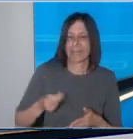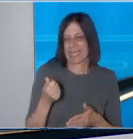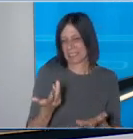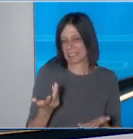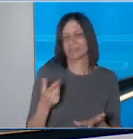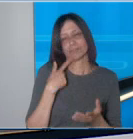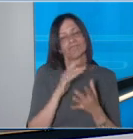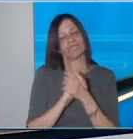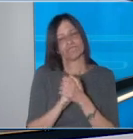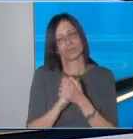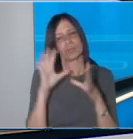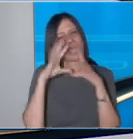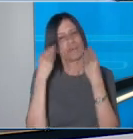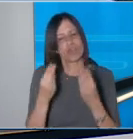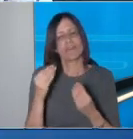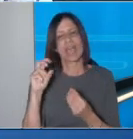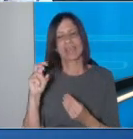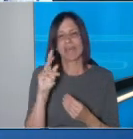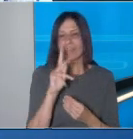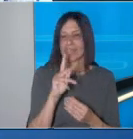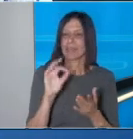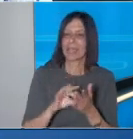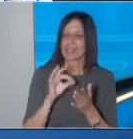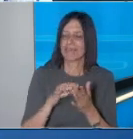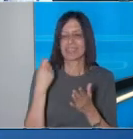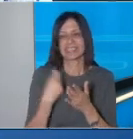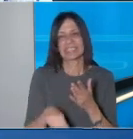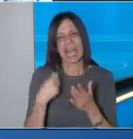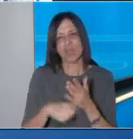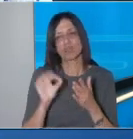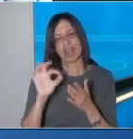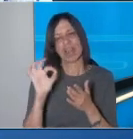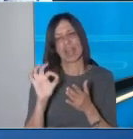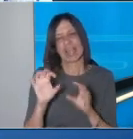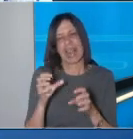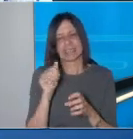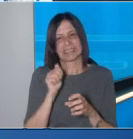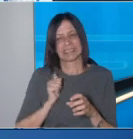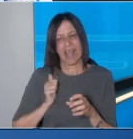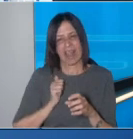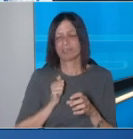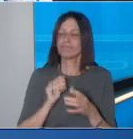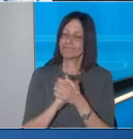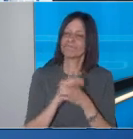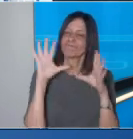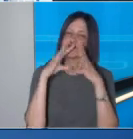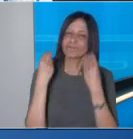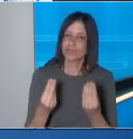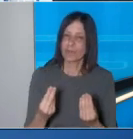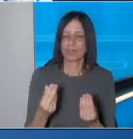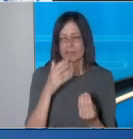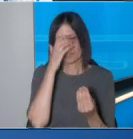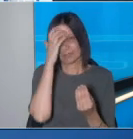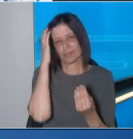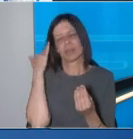לומר עכשיו שלום, וערב טוב לעינב קרנר, כתבת הצרכנות של גלי צהל. שלום עינב. שלום לכם, ערב טוב. בסדר, אז ערב